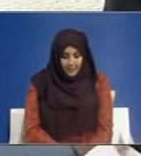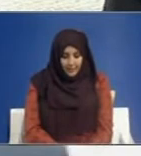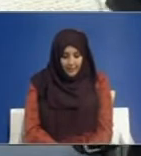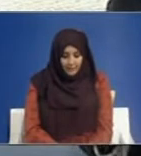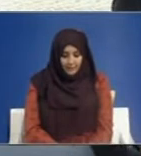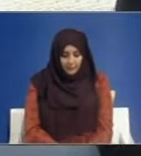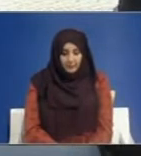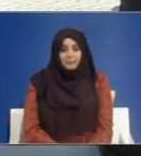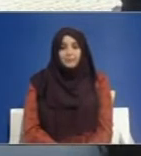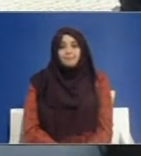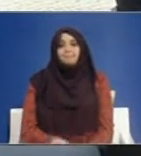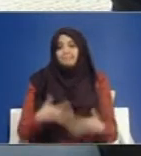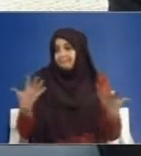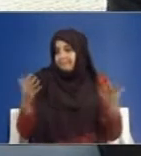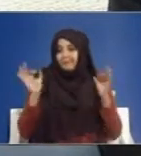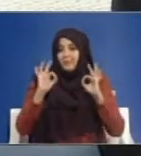طيب خلينا نجاوب بلا